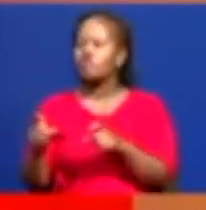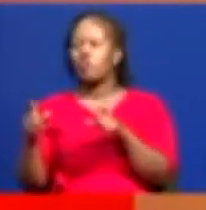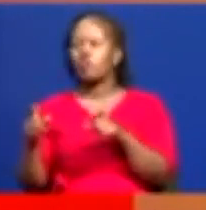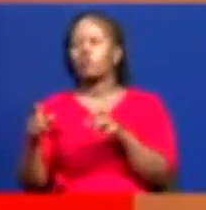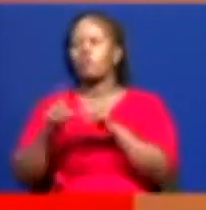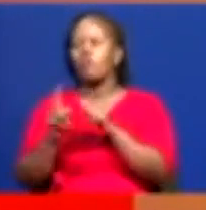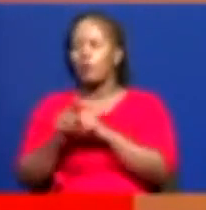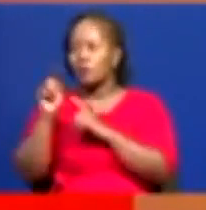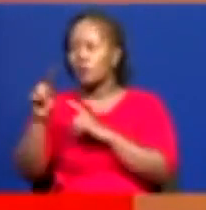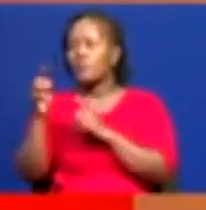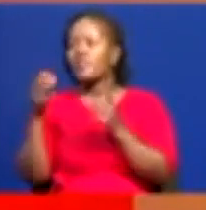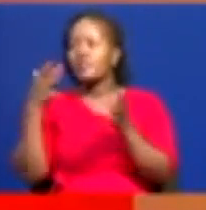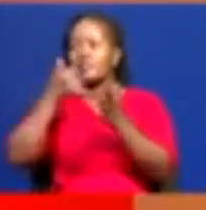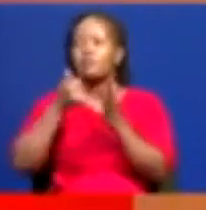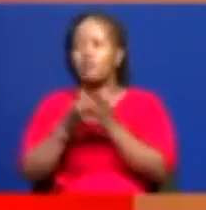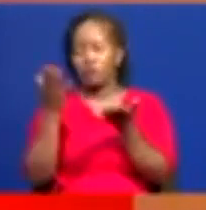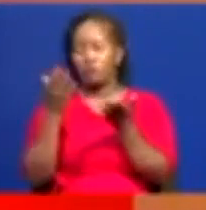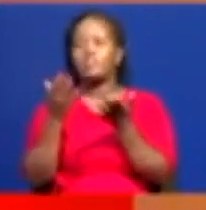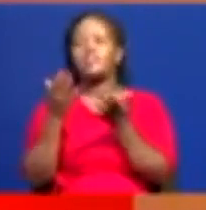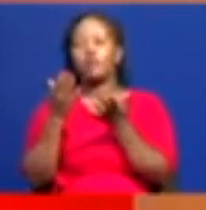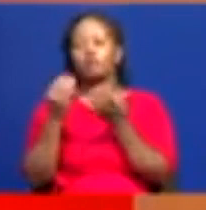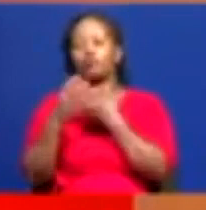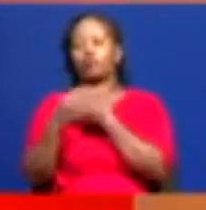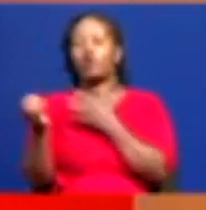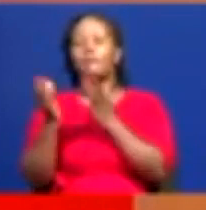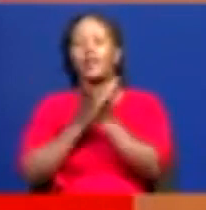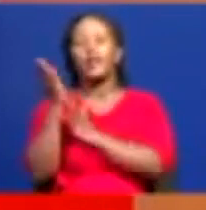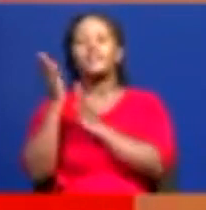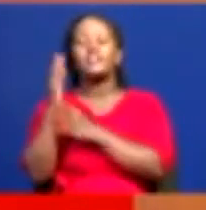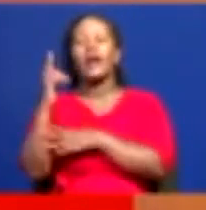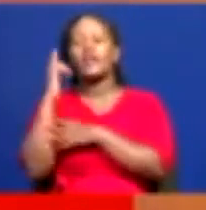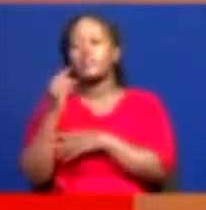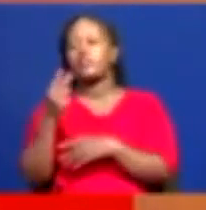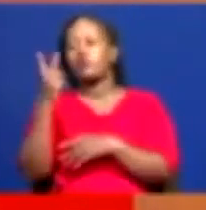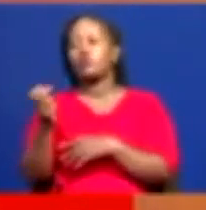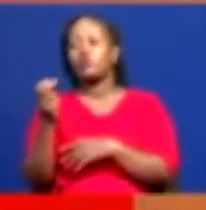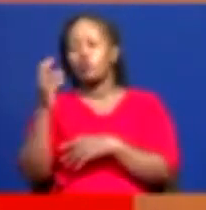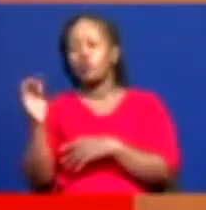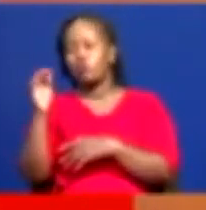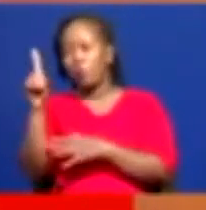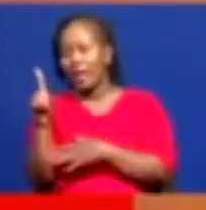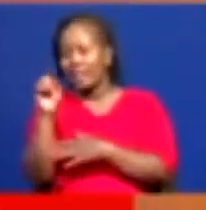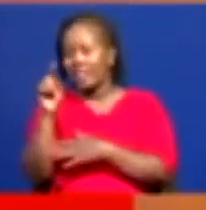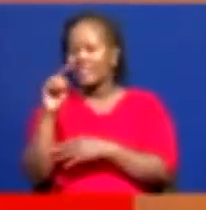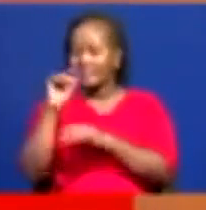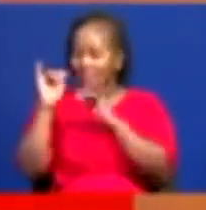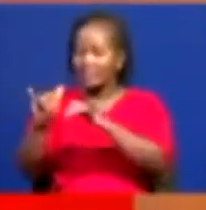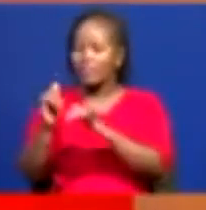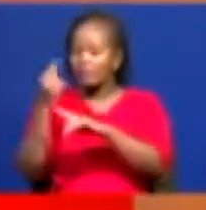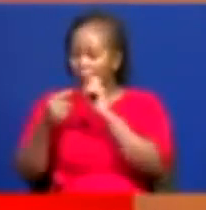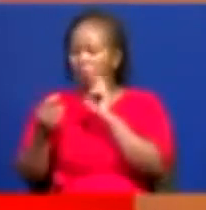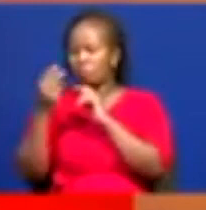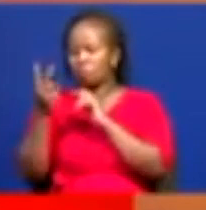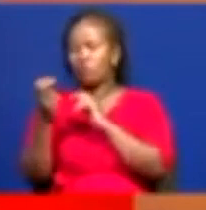Na hii iko kwenye sheria ya Copyright Act 2001, iliwekwa pale tangu mwaka wa 2001 imekuwekwa